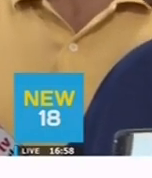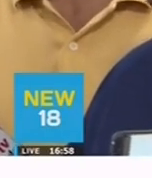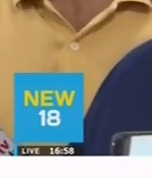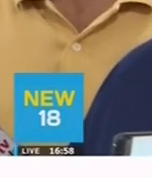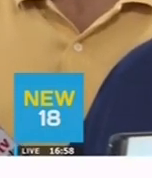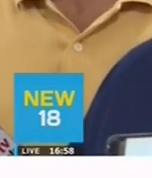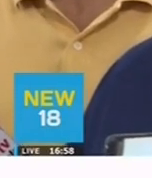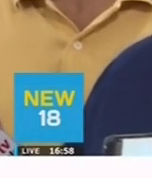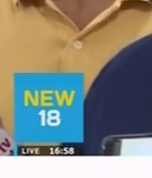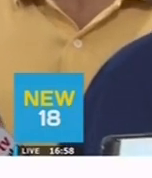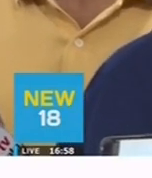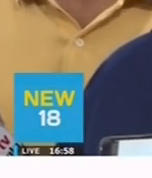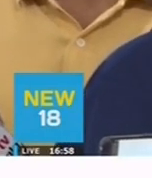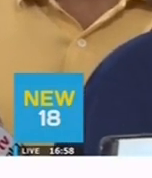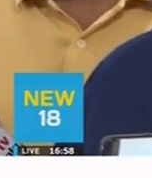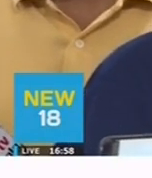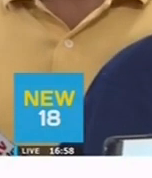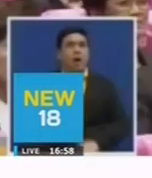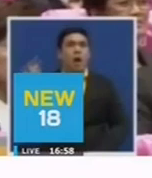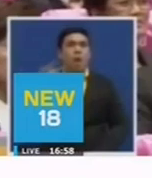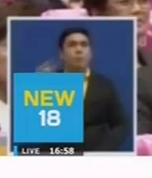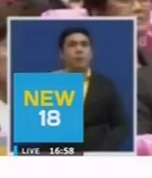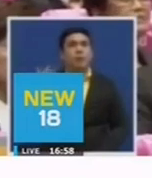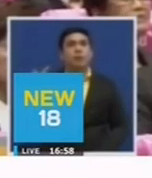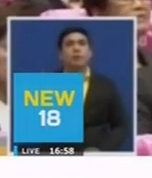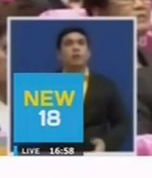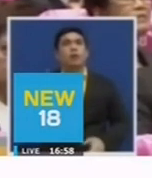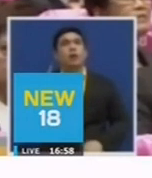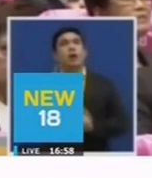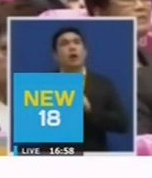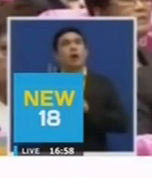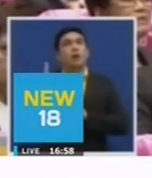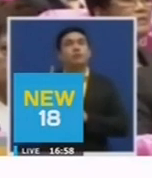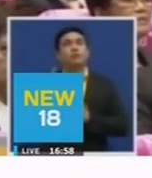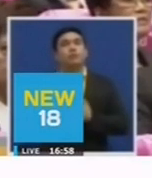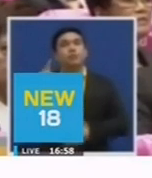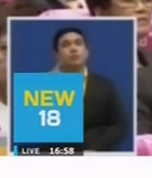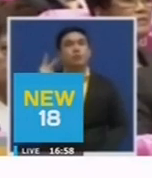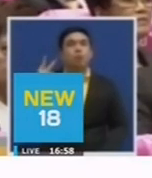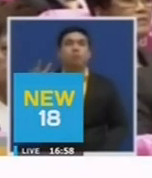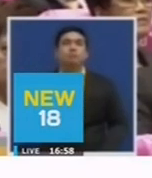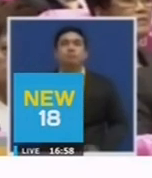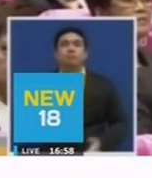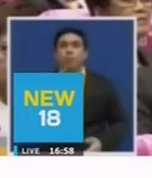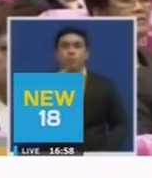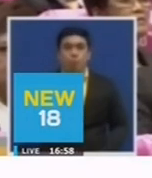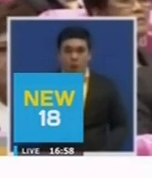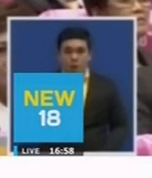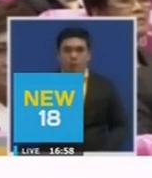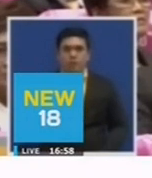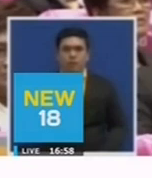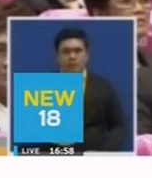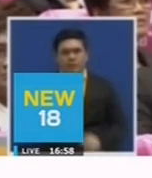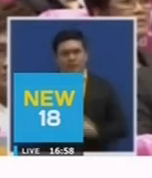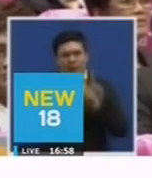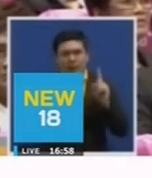ะคะเรื่องนี้ก็ถูกหยิบยกไปในที่ประชุมสภาผู้แทนราษฎรเป็นกระทู้ถามสดค่ะโดยนายจุลพันธ์อมรวิวั